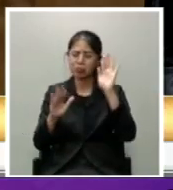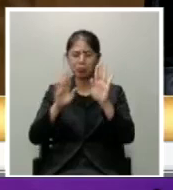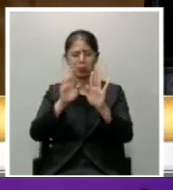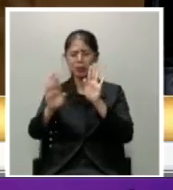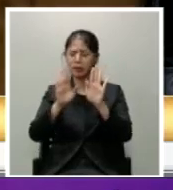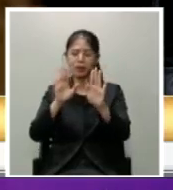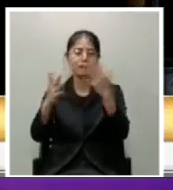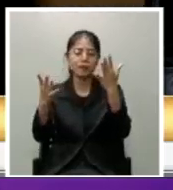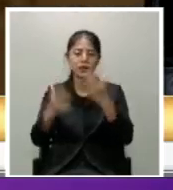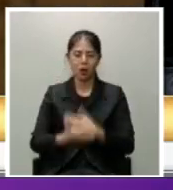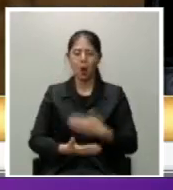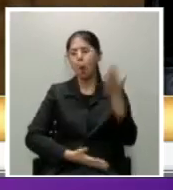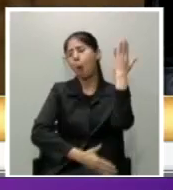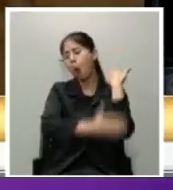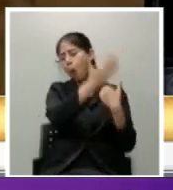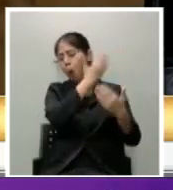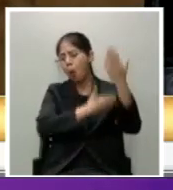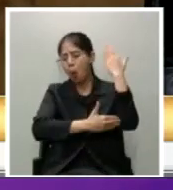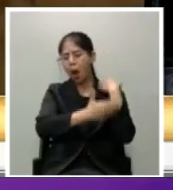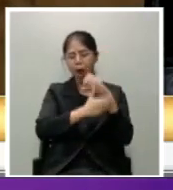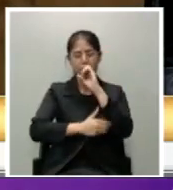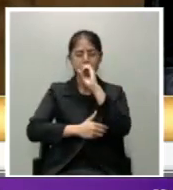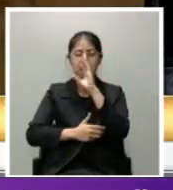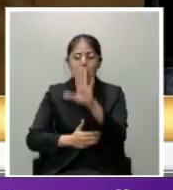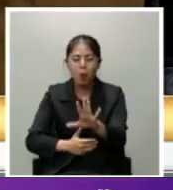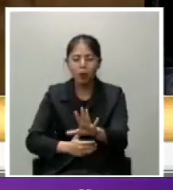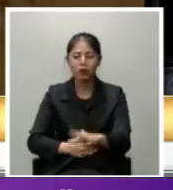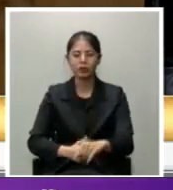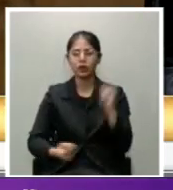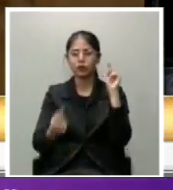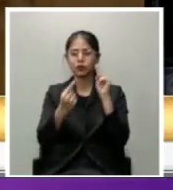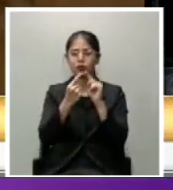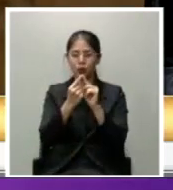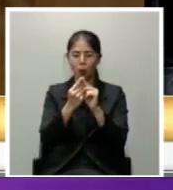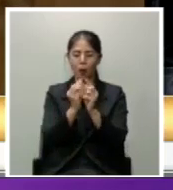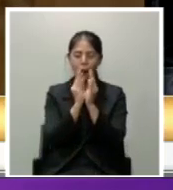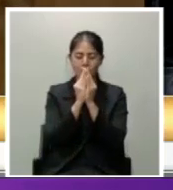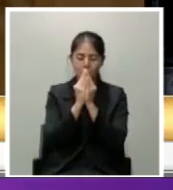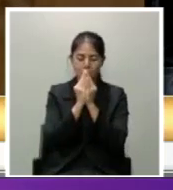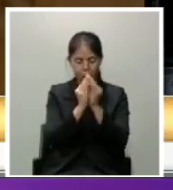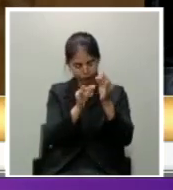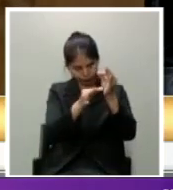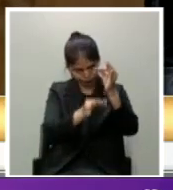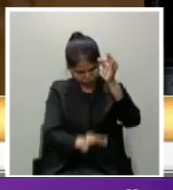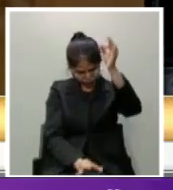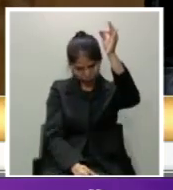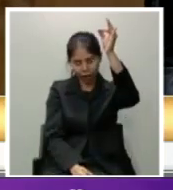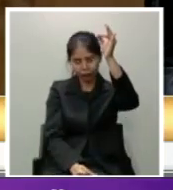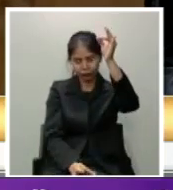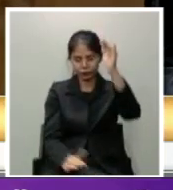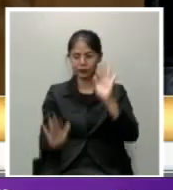โบราณท่านถึงได้บอกไว้ในโลกนิดว่าต้องเอาก้านบัวไปวัดอย่าง